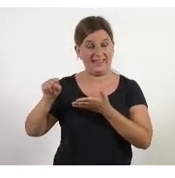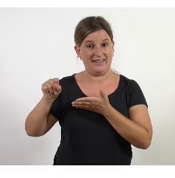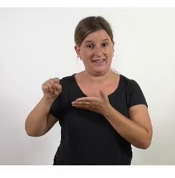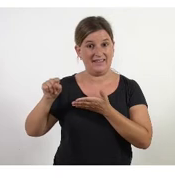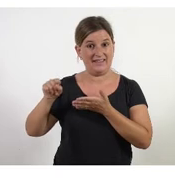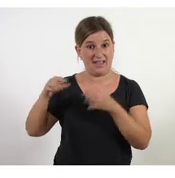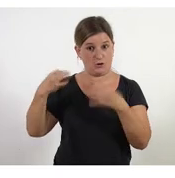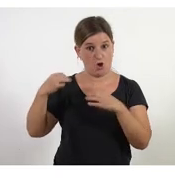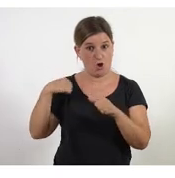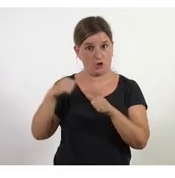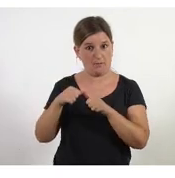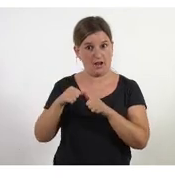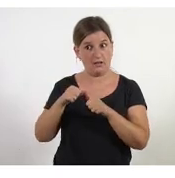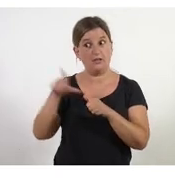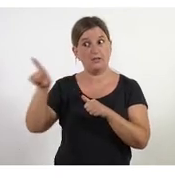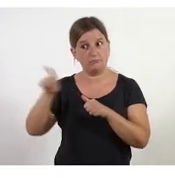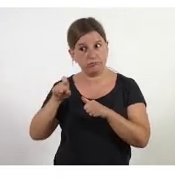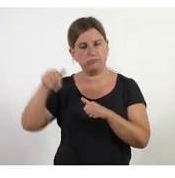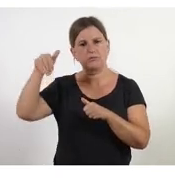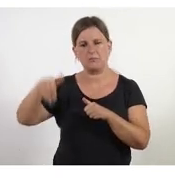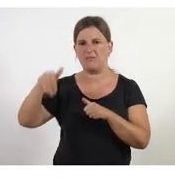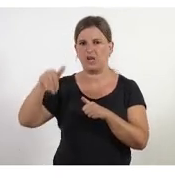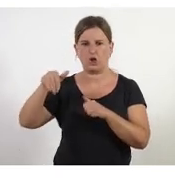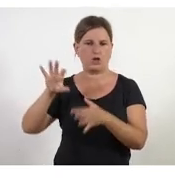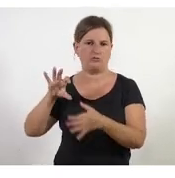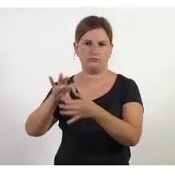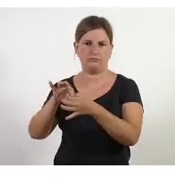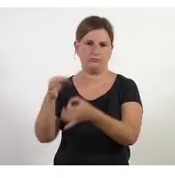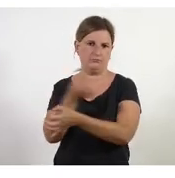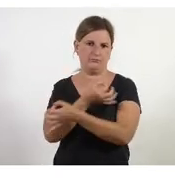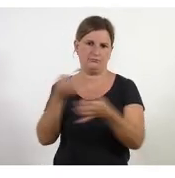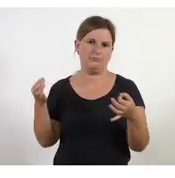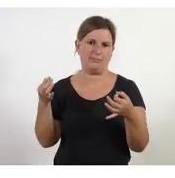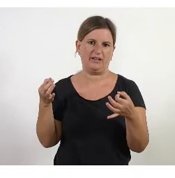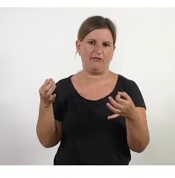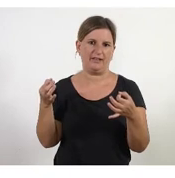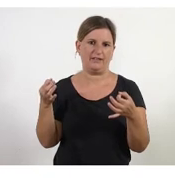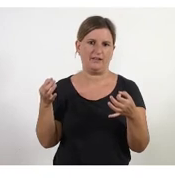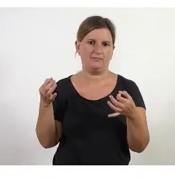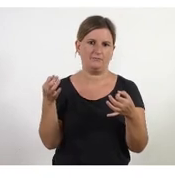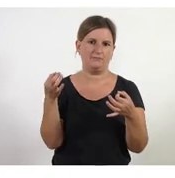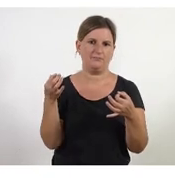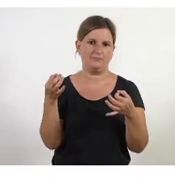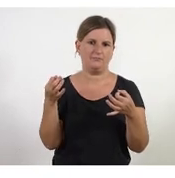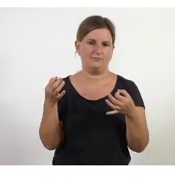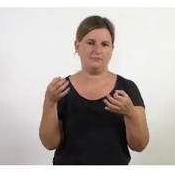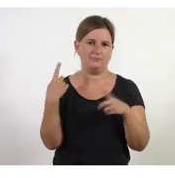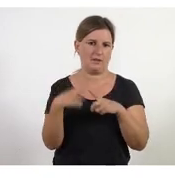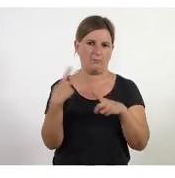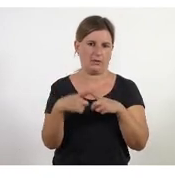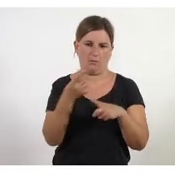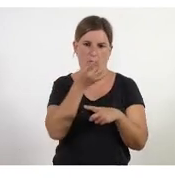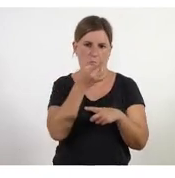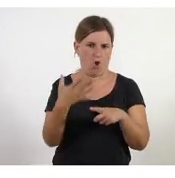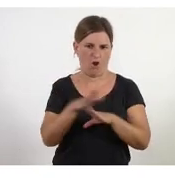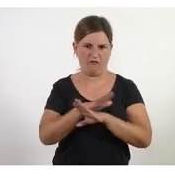Microsoft és molt evident. El pas, diguem-ne, que és la cosa més fàcil del món.